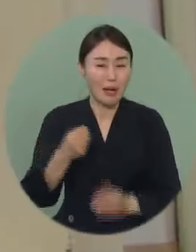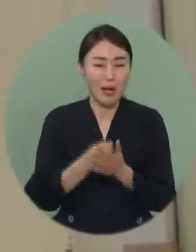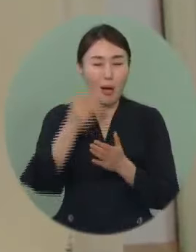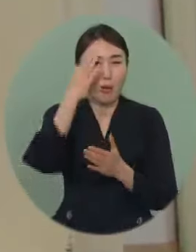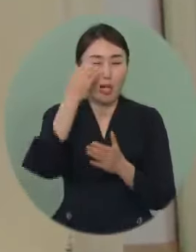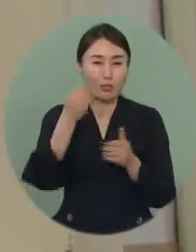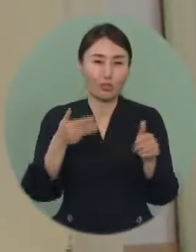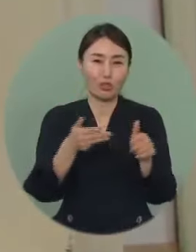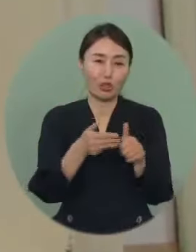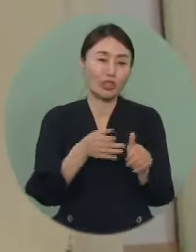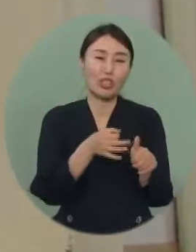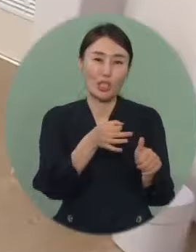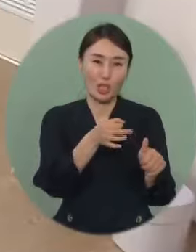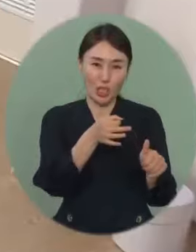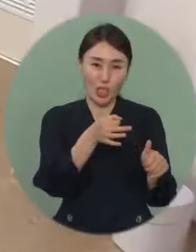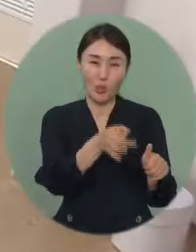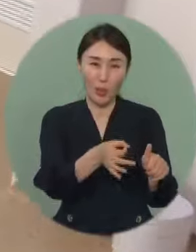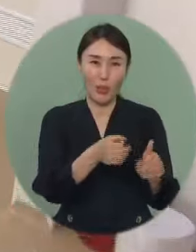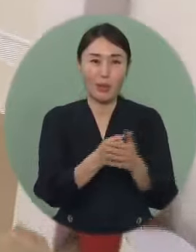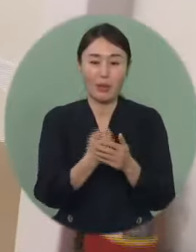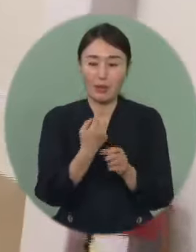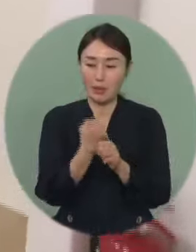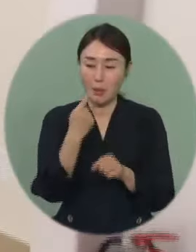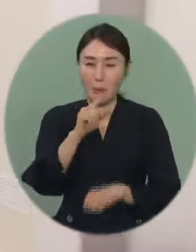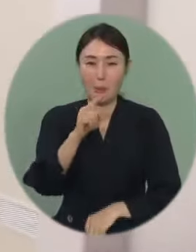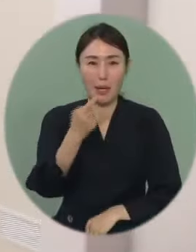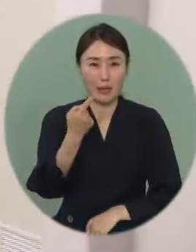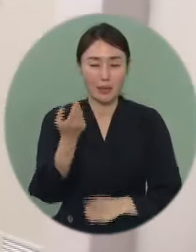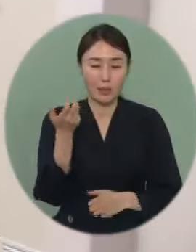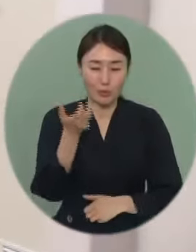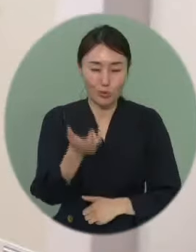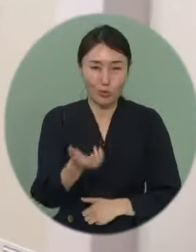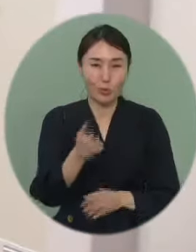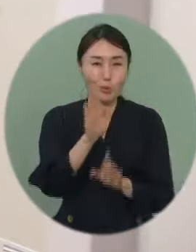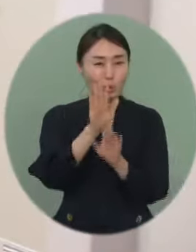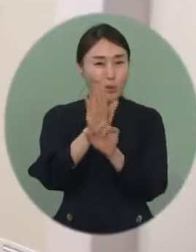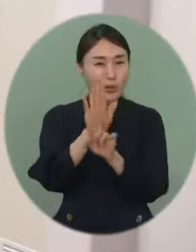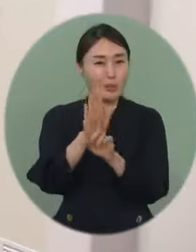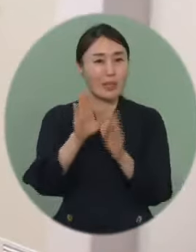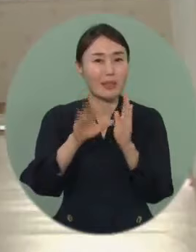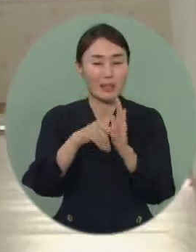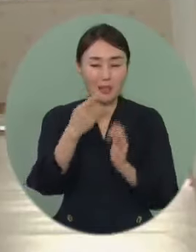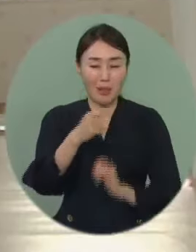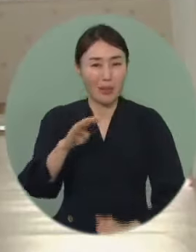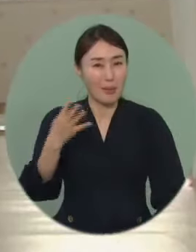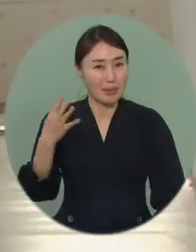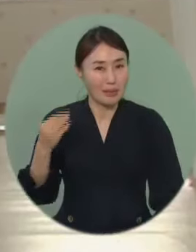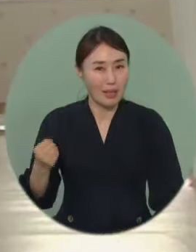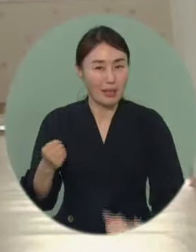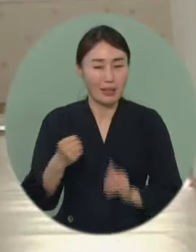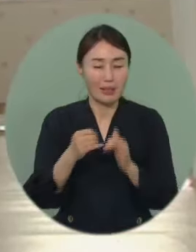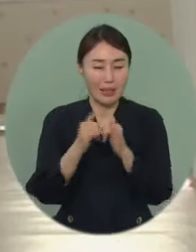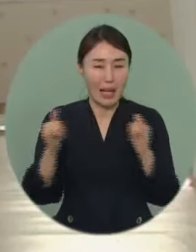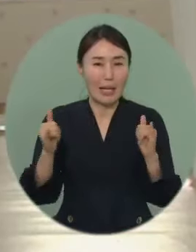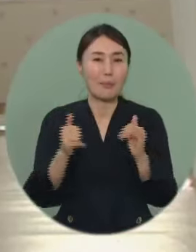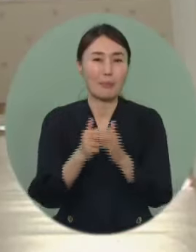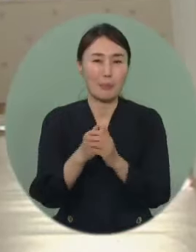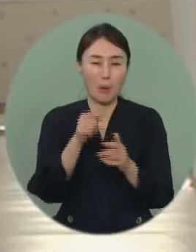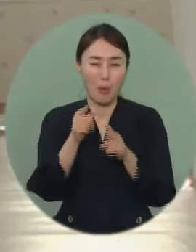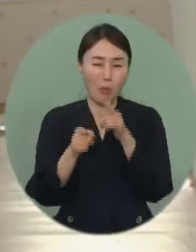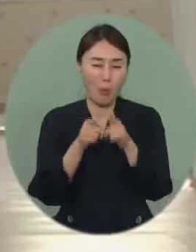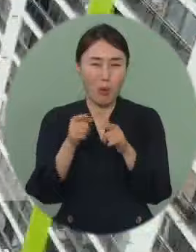화순군이 지원합니다 작년 백호 입주자 모집에 1400여 명이 지원하며 전국적인 관심을